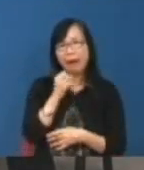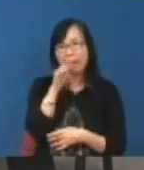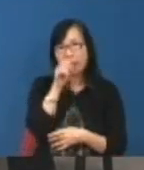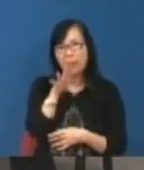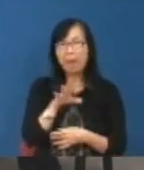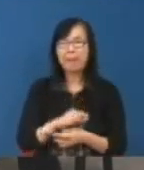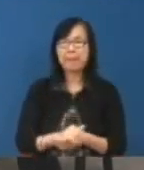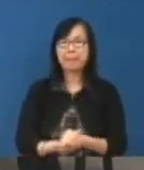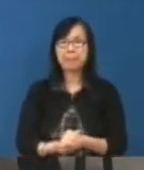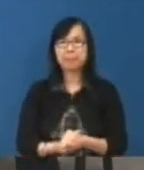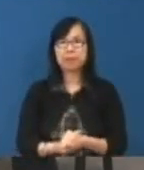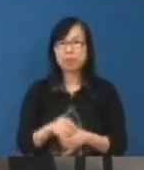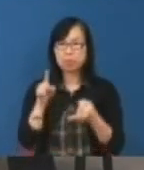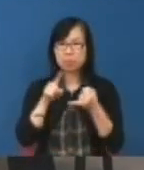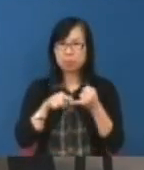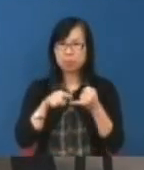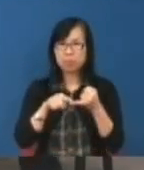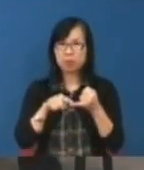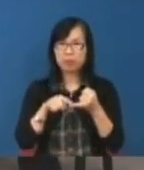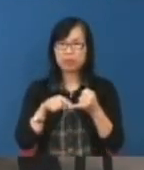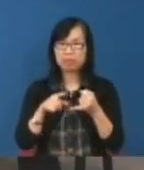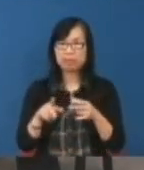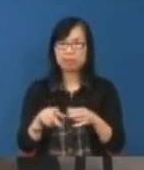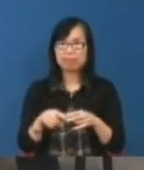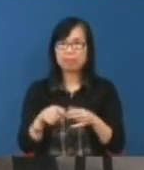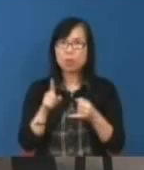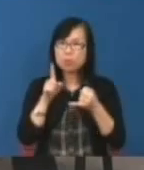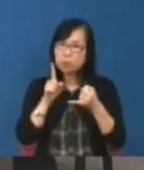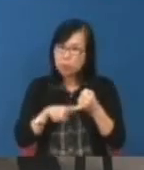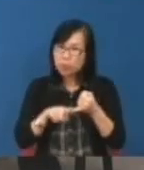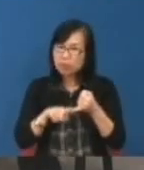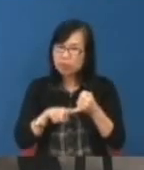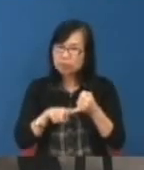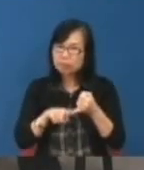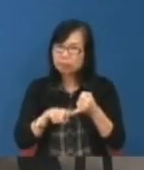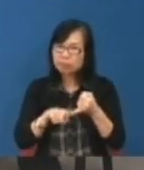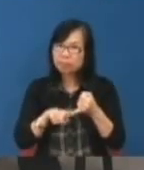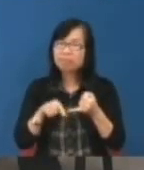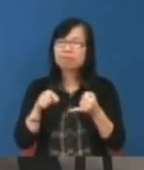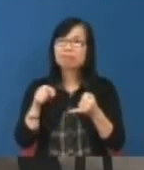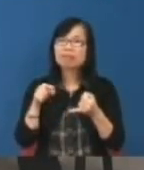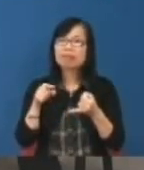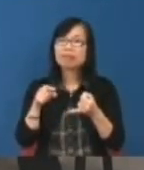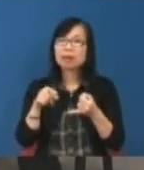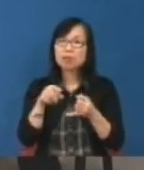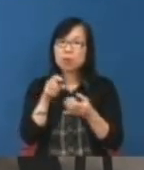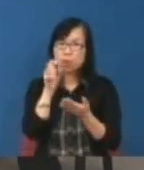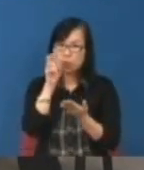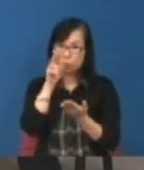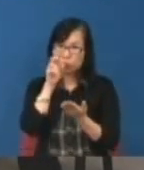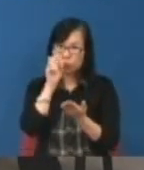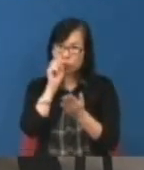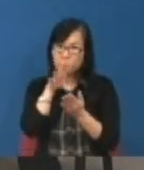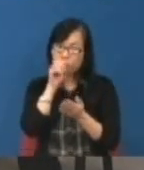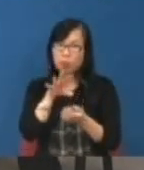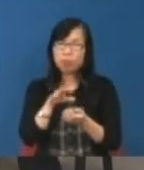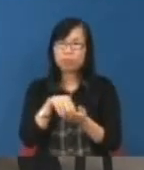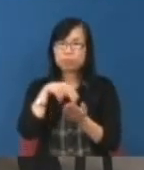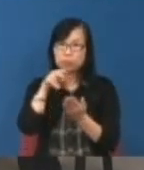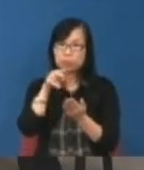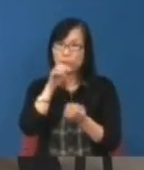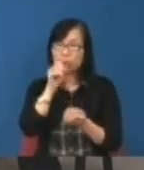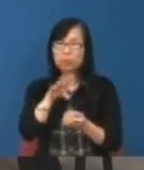次呢一个最后一任，即系唔系再一任，即系最后即系司读呢一个施政报告嘅特